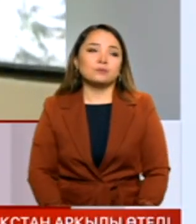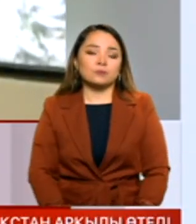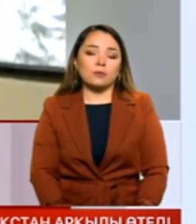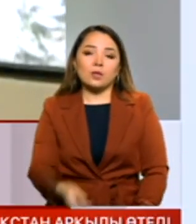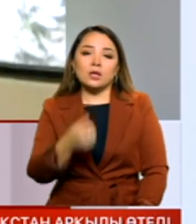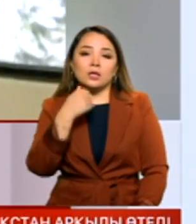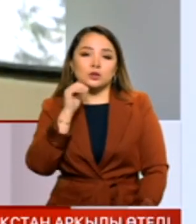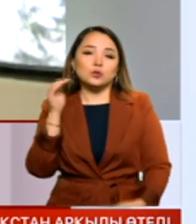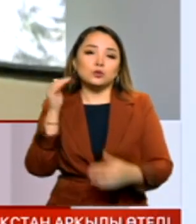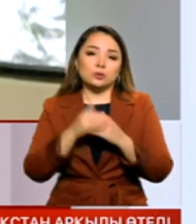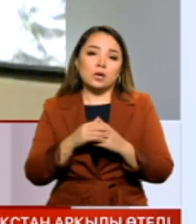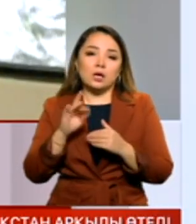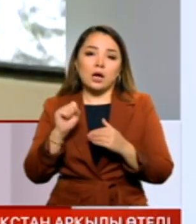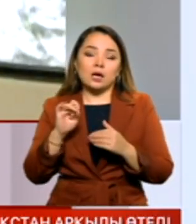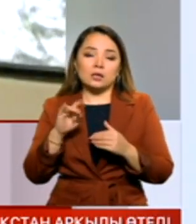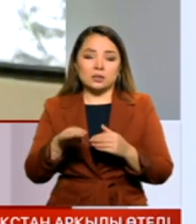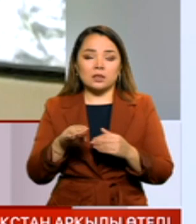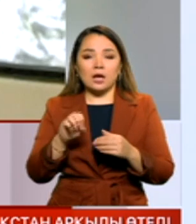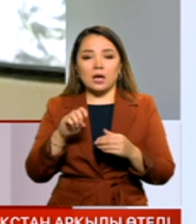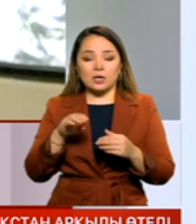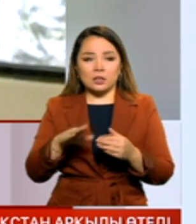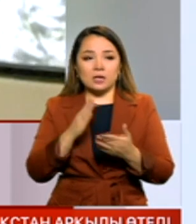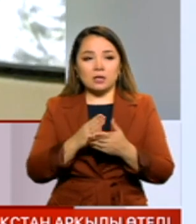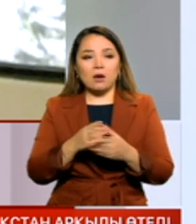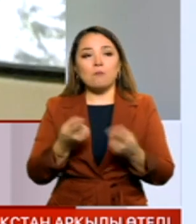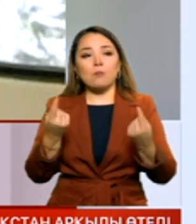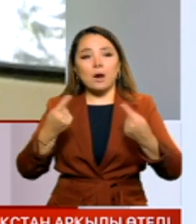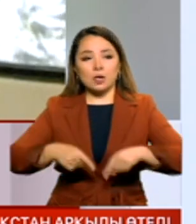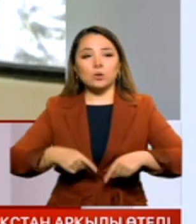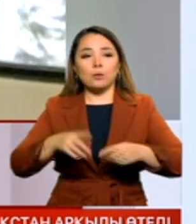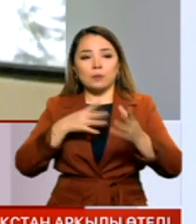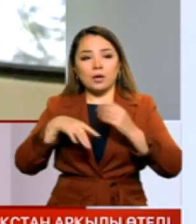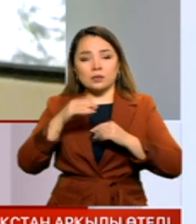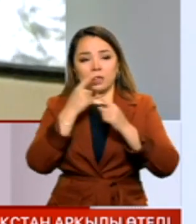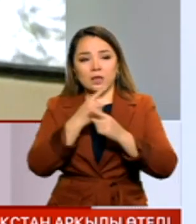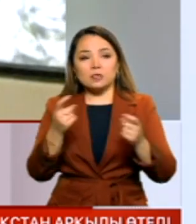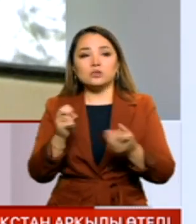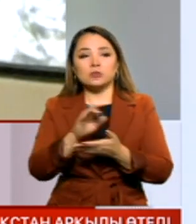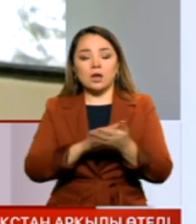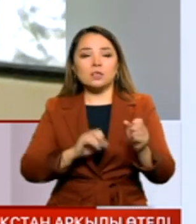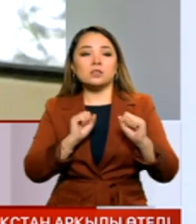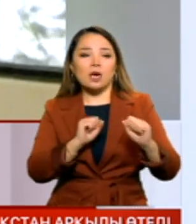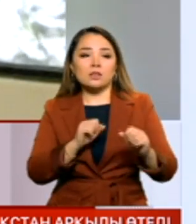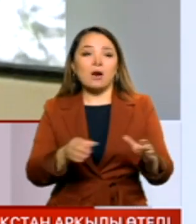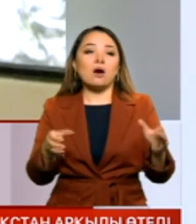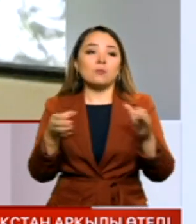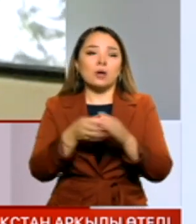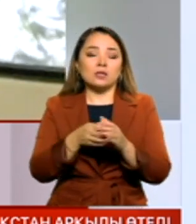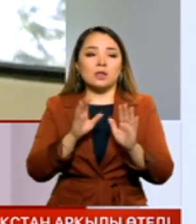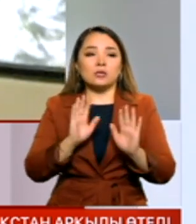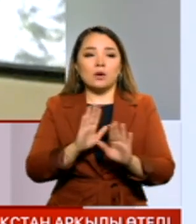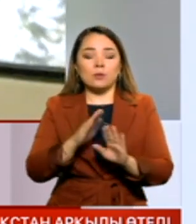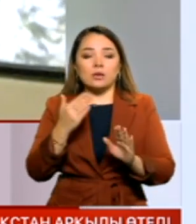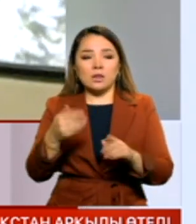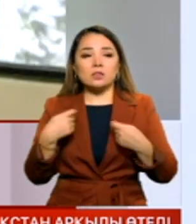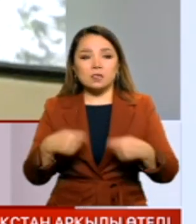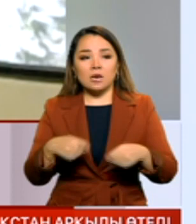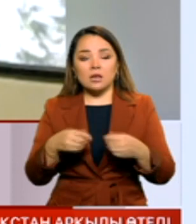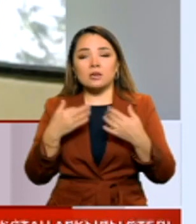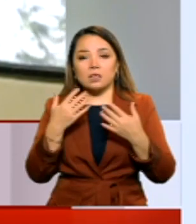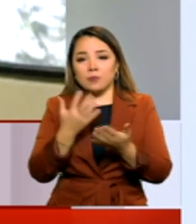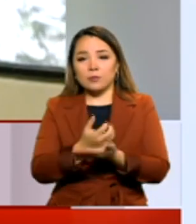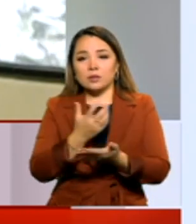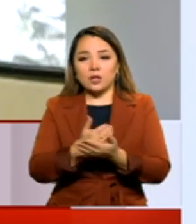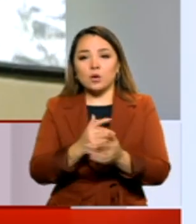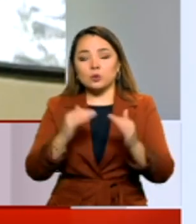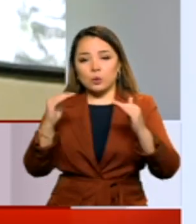Сонымен кешетінде Rite Aid банкроттығын жариялады. Бұл жағдайға көптен бері келе жатқан. Сақтандыру компанияларына ғана емес, жалпы сатылымда табысы түсіп